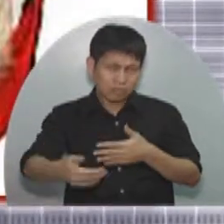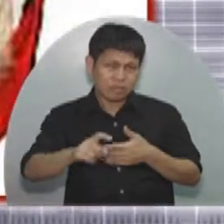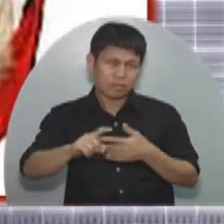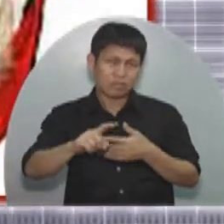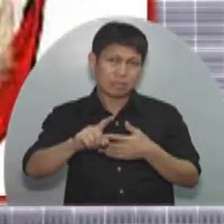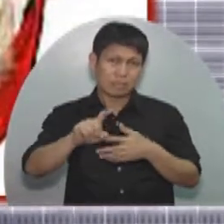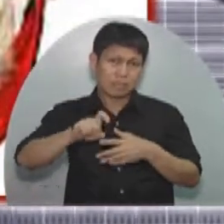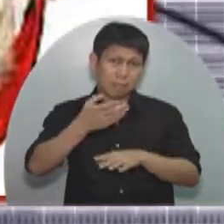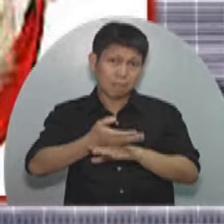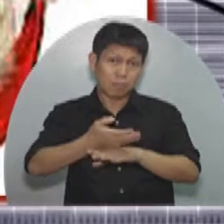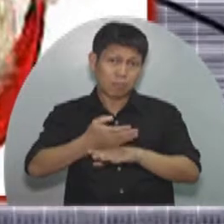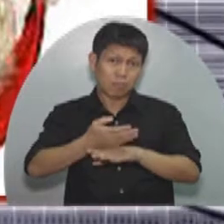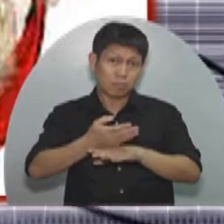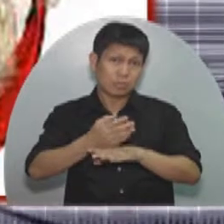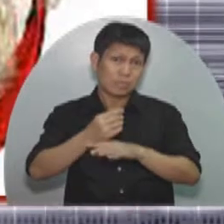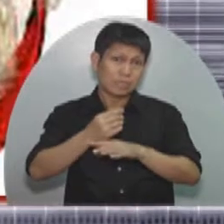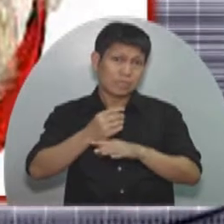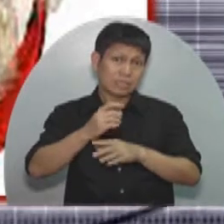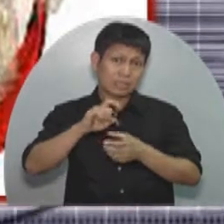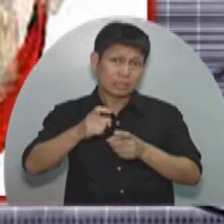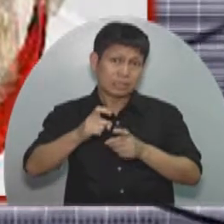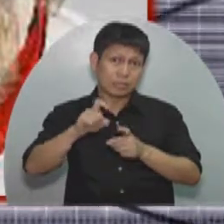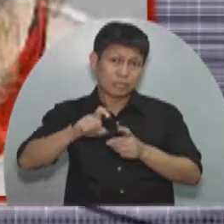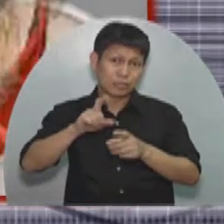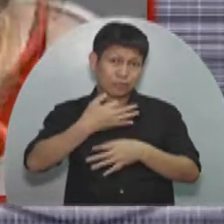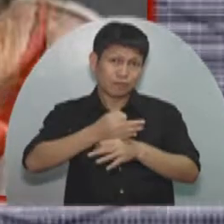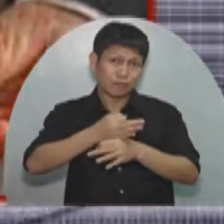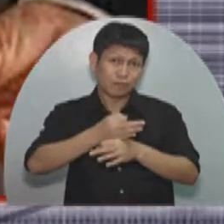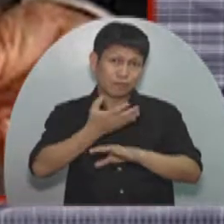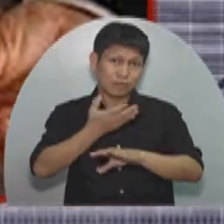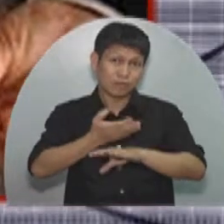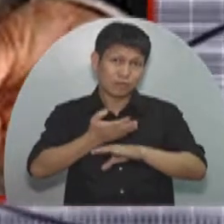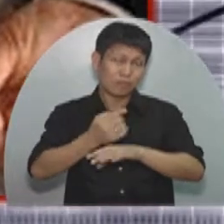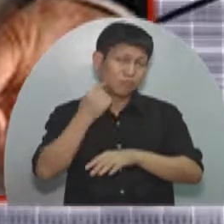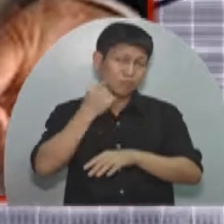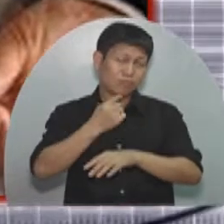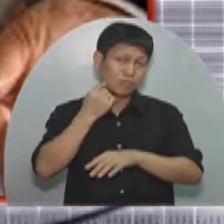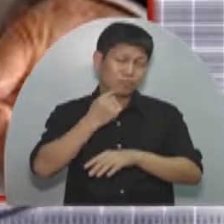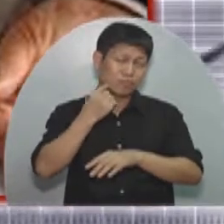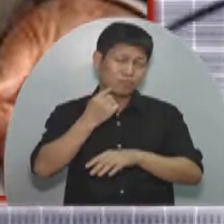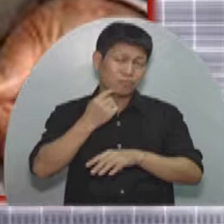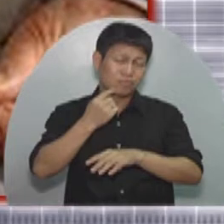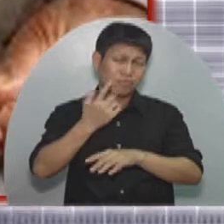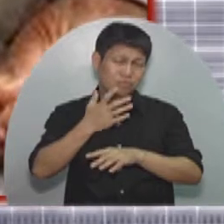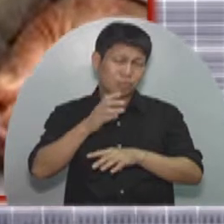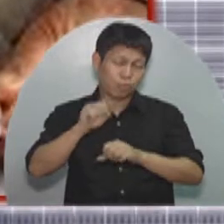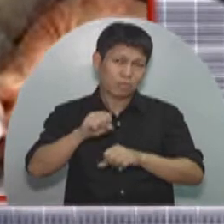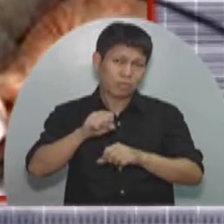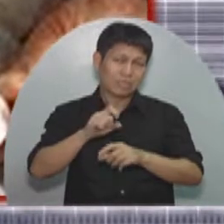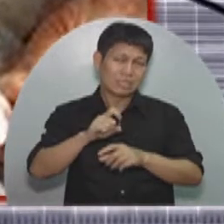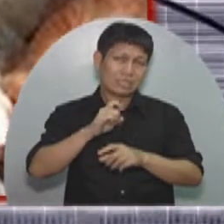ng bone defect, kailangan natin itong reconstruct sa pamamagitan ng paglalagay ng mga